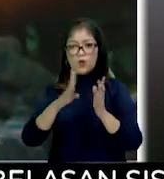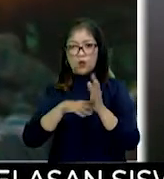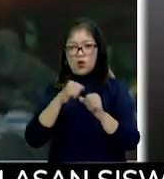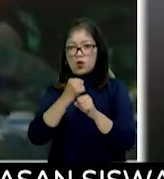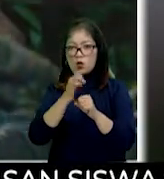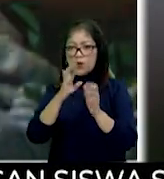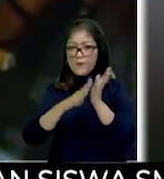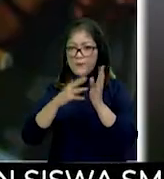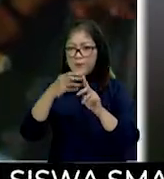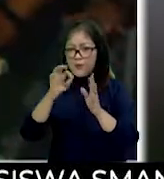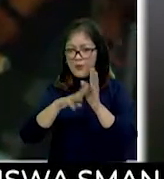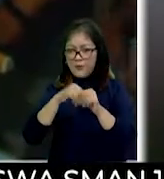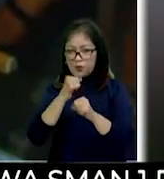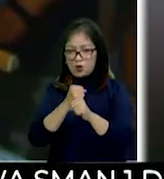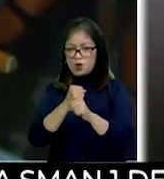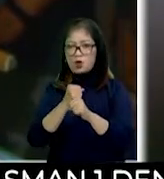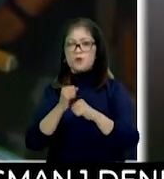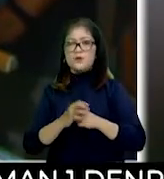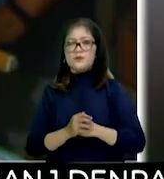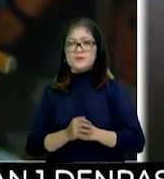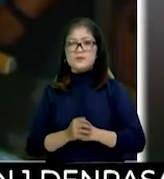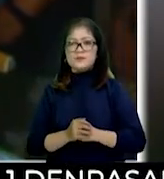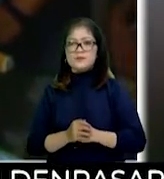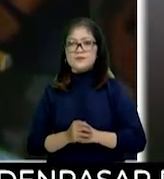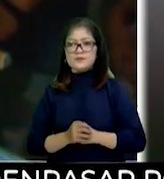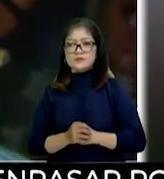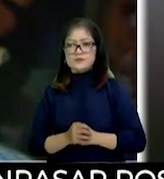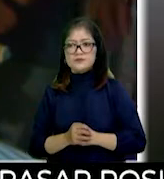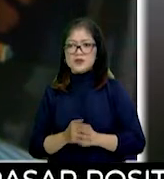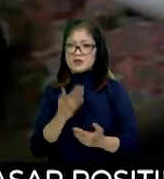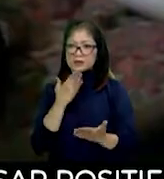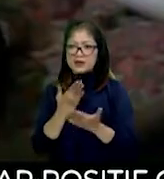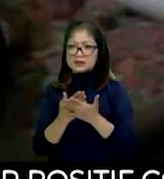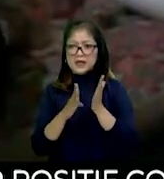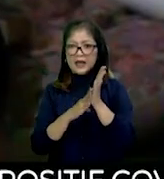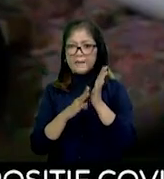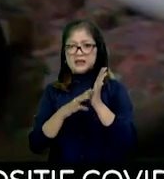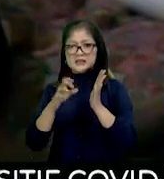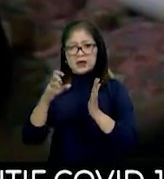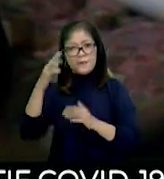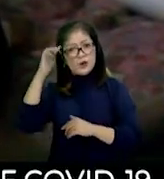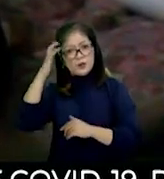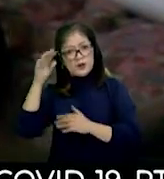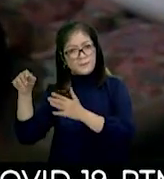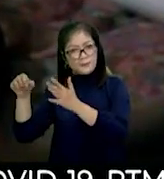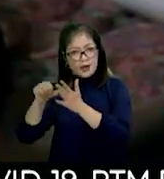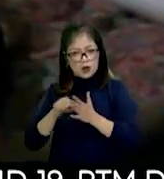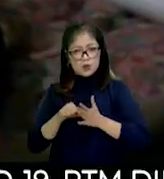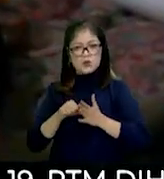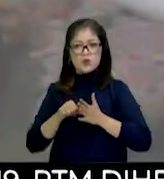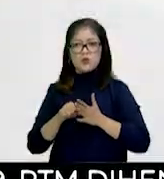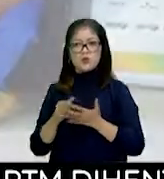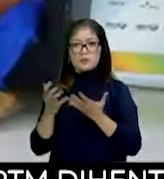Muhammadiyah Gombong, dan terima kasih juga kepada MNC Peduli yang ikut membantu meringankan